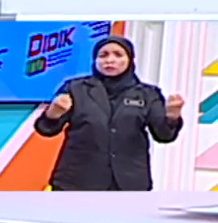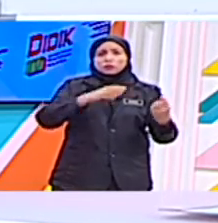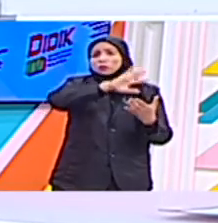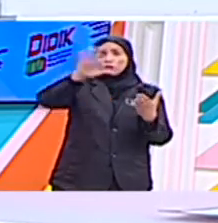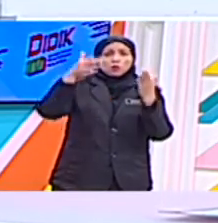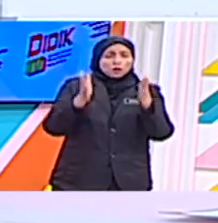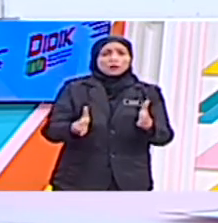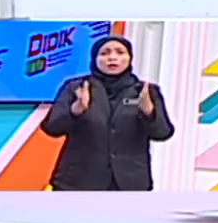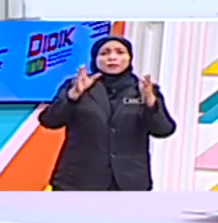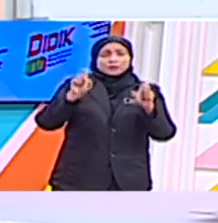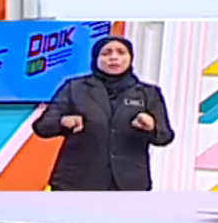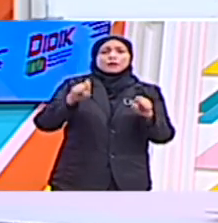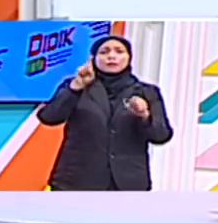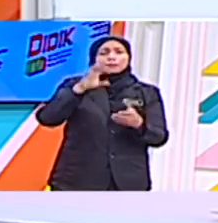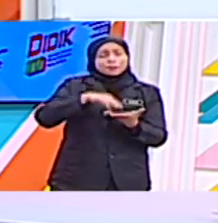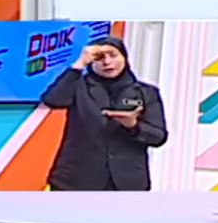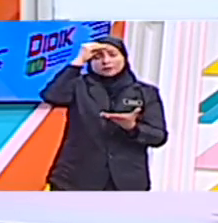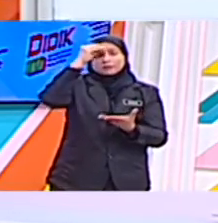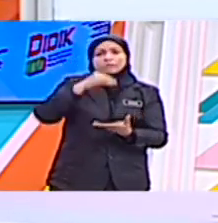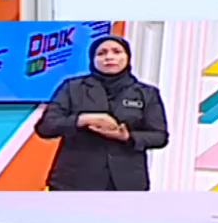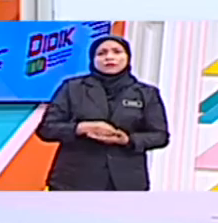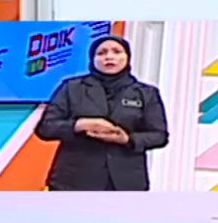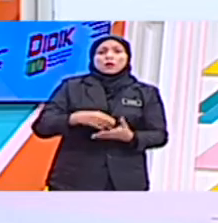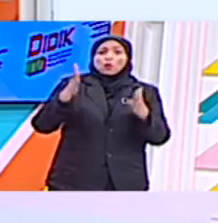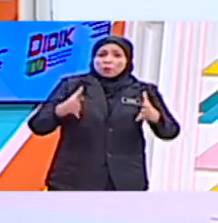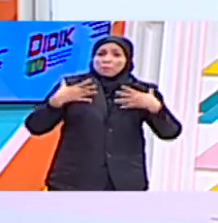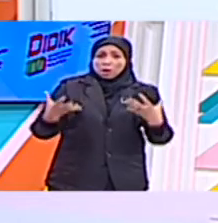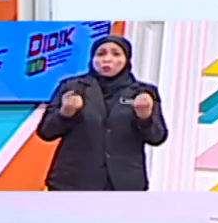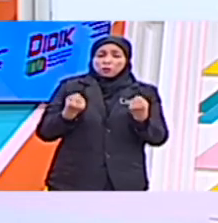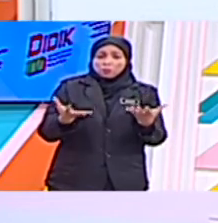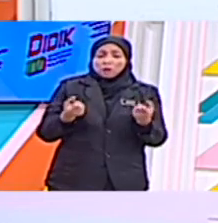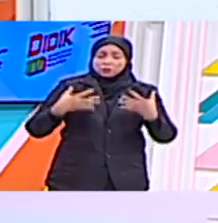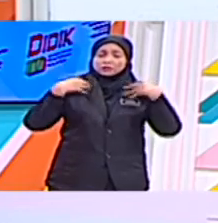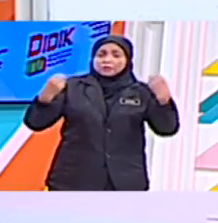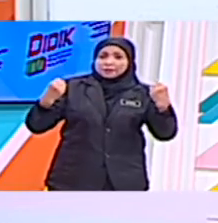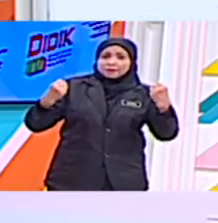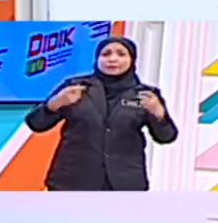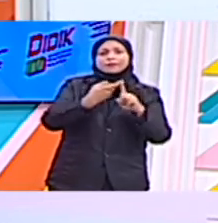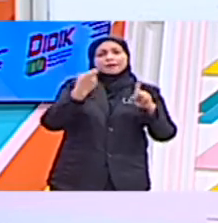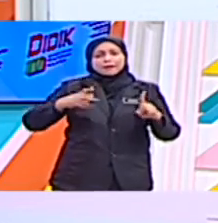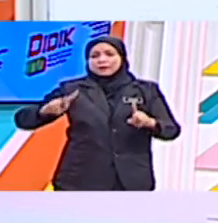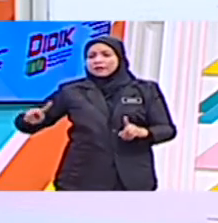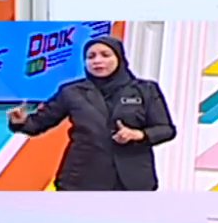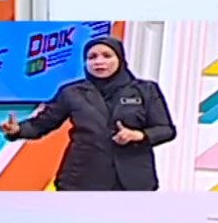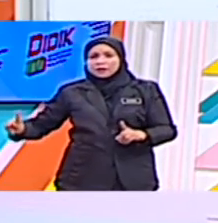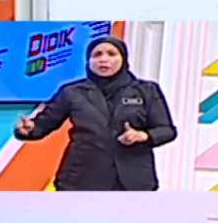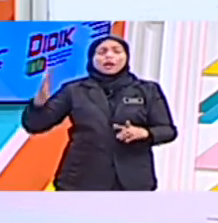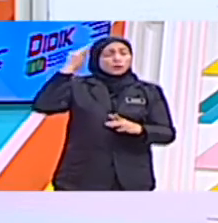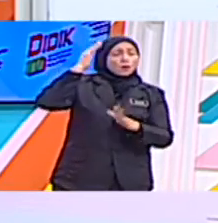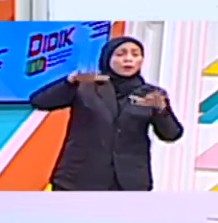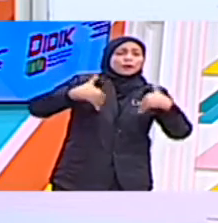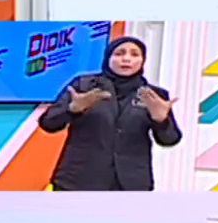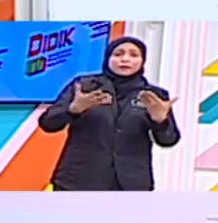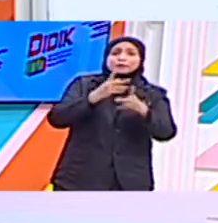Jadi semua orang nak sihat kan? Bila semua orang nak sihat, kita perlu ajar kesihatan ini dari kanak-kanak supaya mereka tahu bagaimana